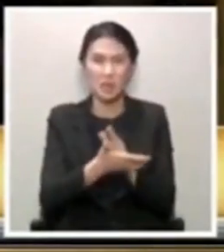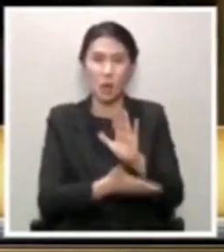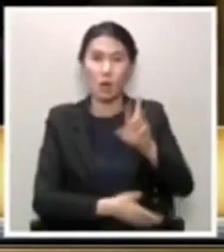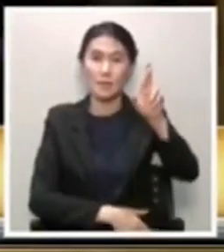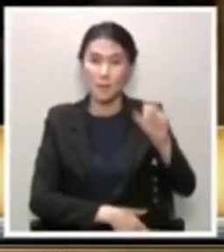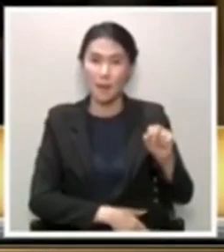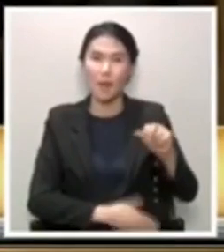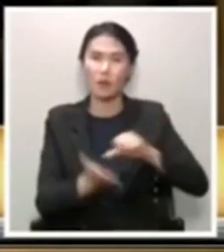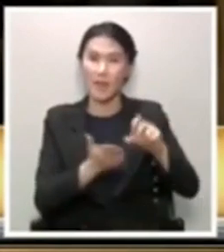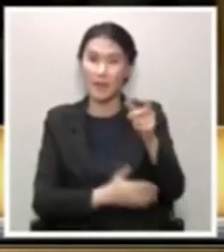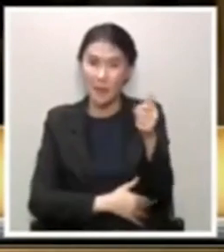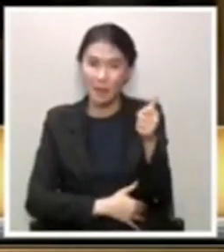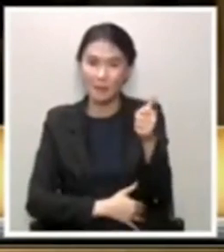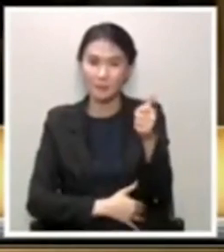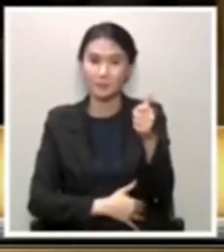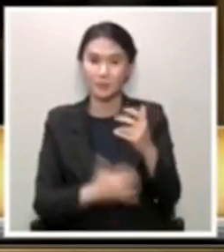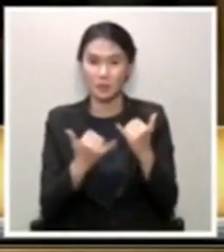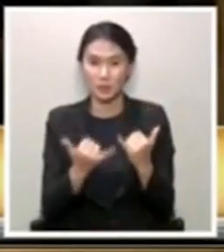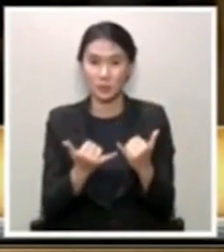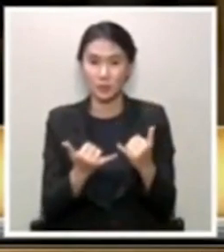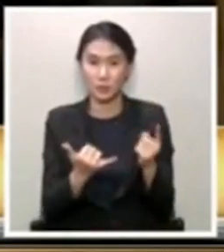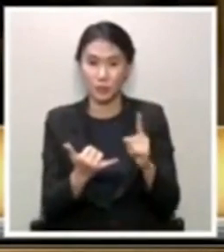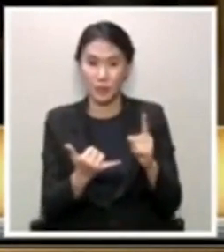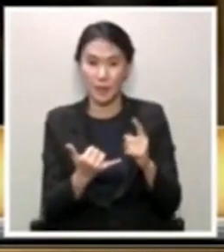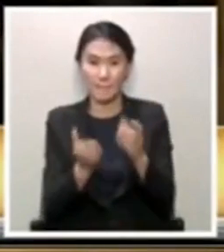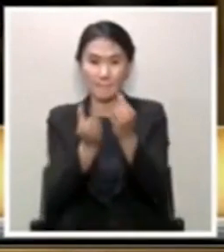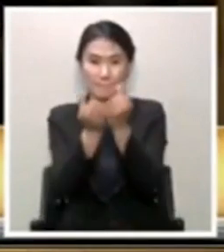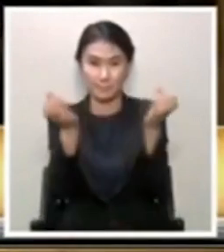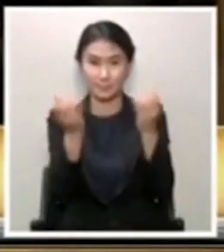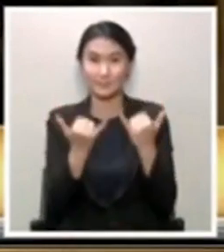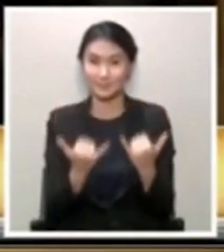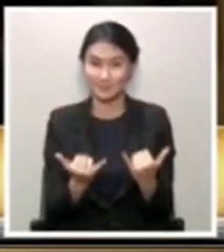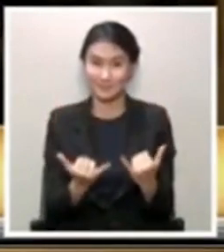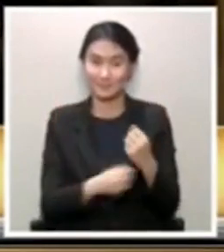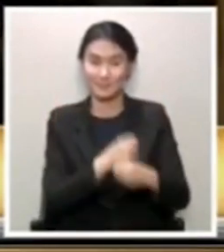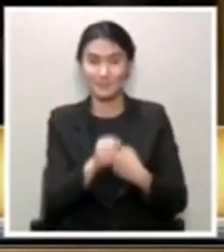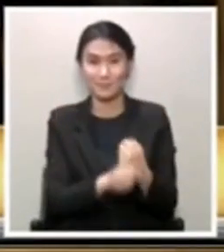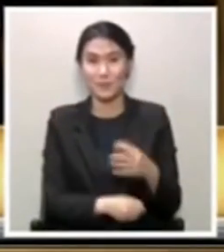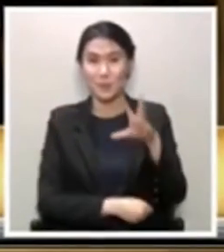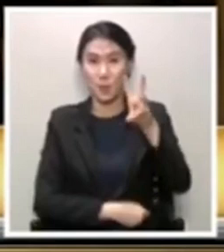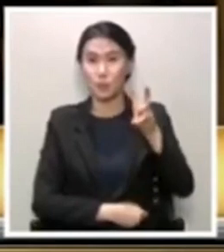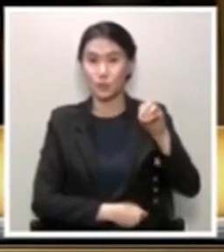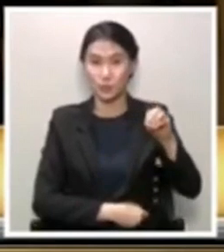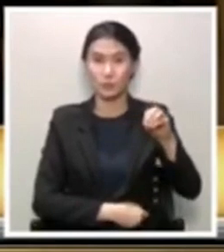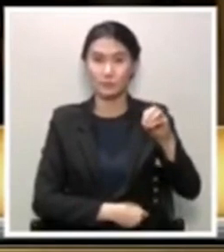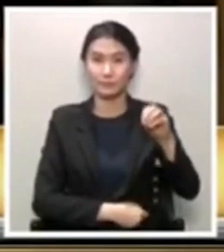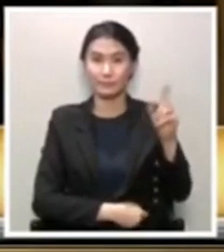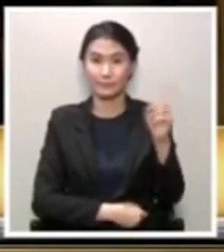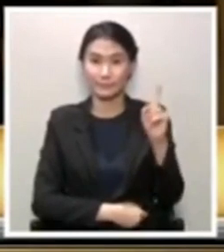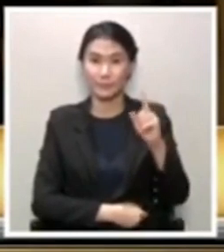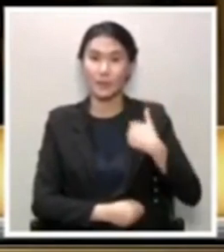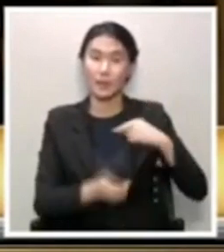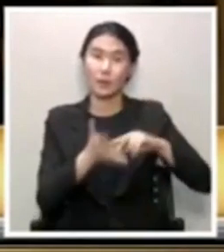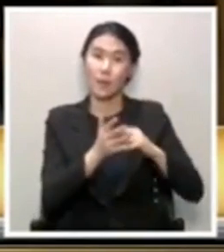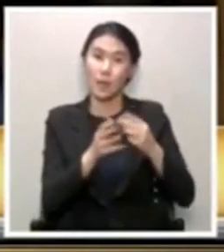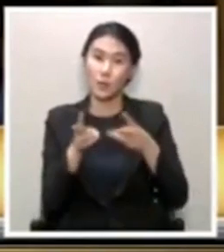ก็แก้ไขได้แล้วนะครับจนกระทั่งมาถึงรัฐธรรมนูญฉบับปัจจุบันเนี่ยแหละครับฉบับ60เนี่ยนะฮะเป็นรัฐธรรมนูญที่กําหนด